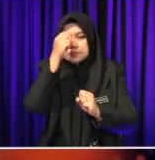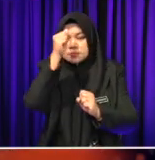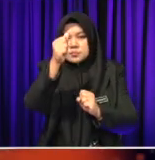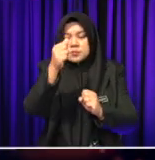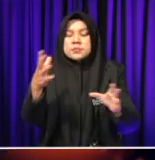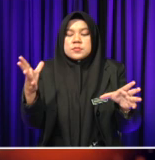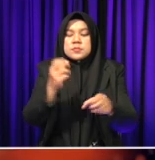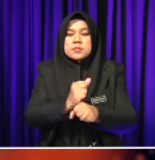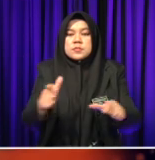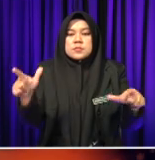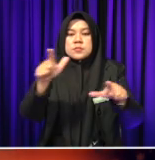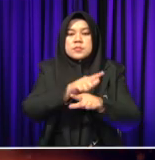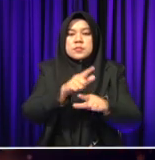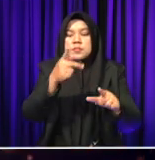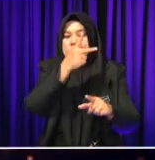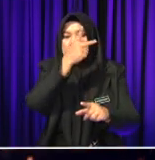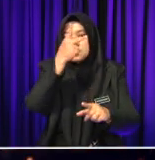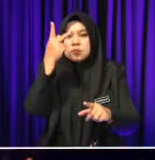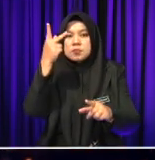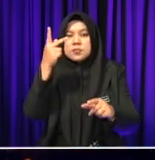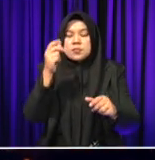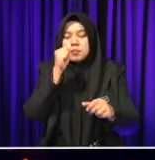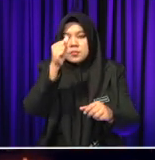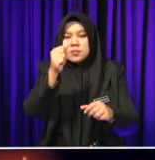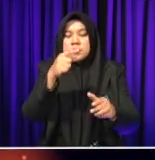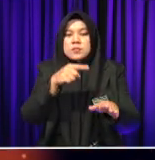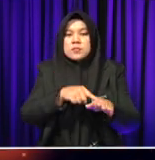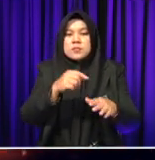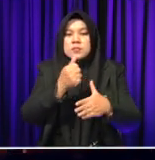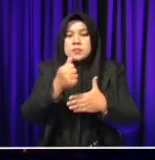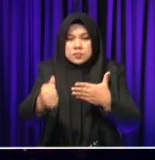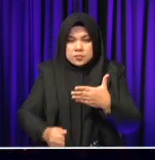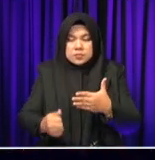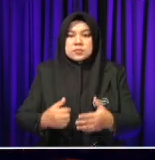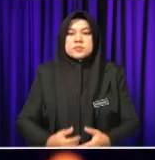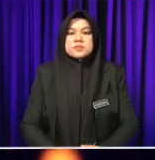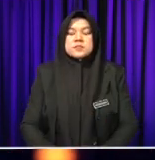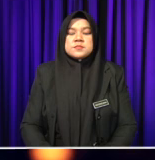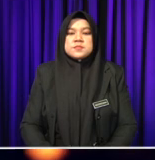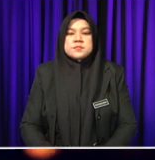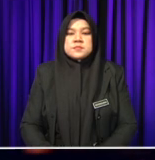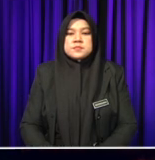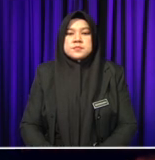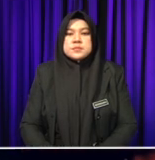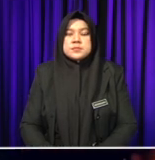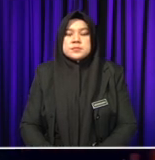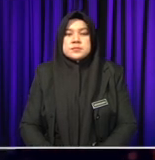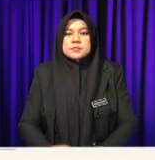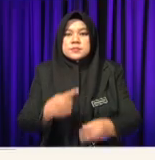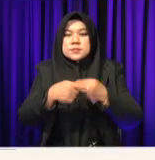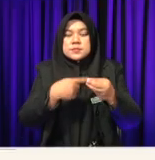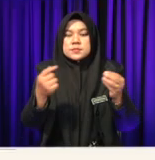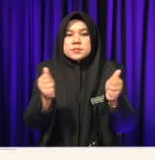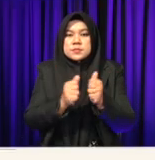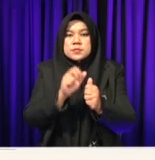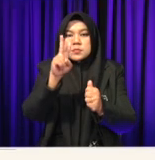naungan di naungan Allah Subhanahu waala di akhiratelak okey tahniah Hanita ini berkaitan dengan dua orang sahabat